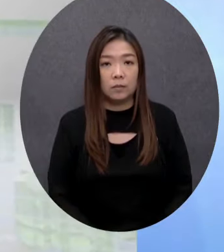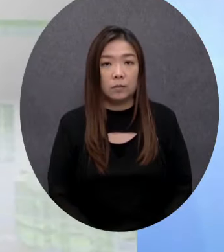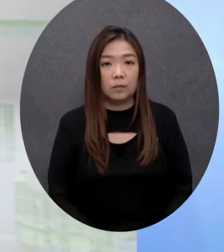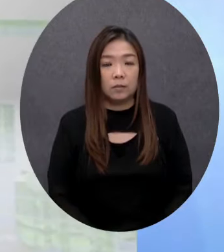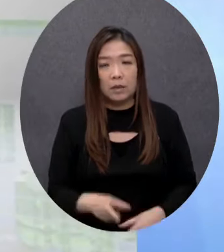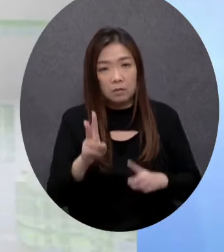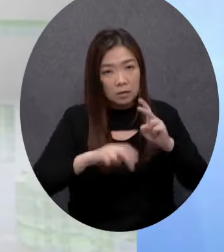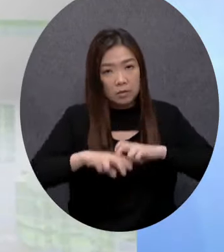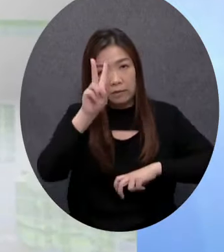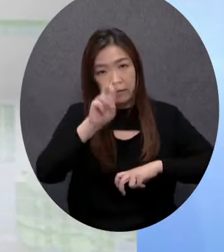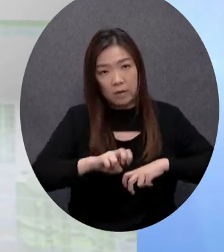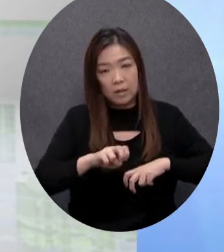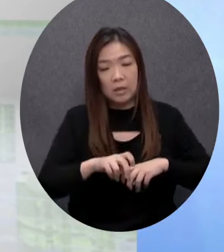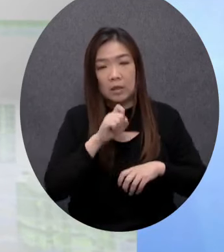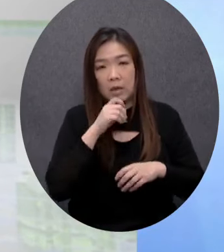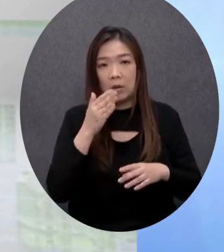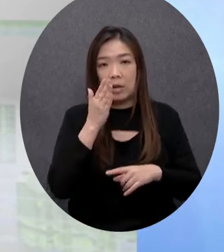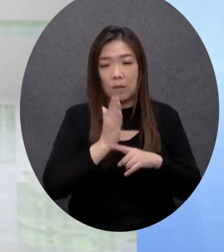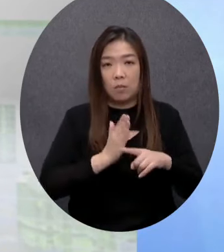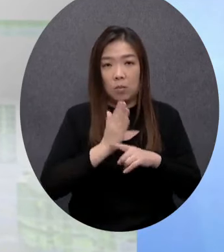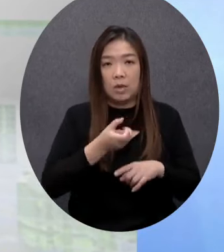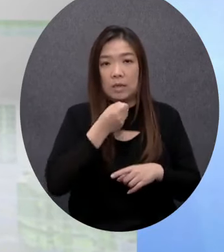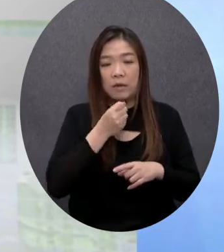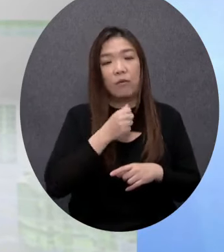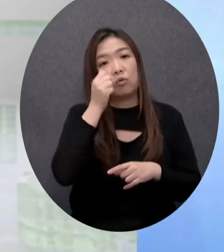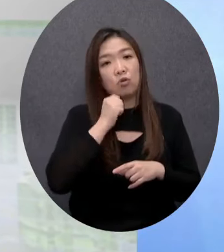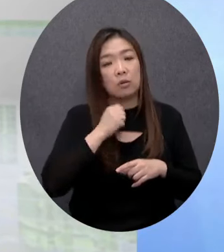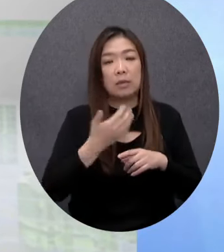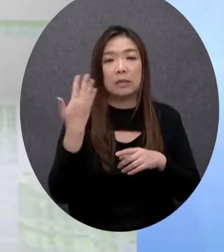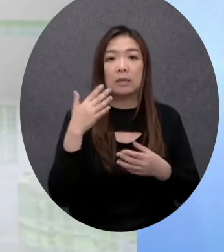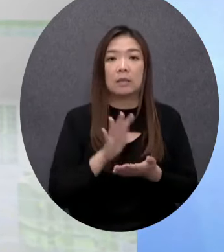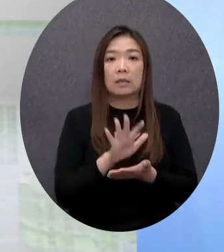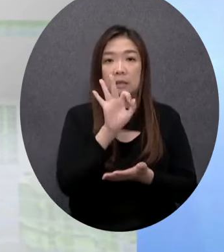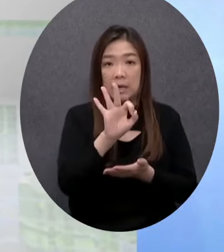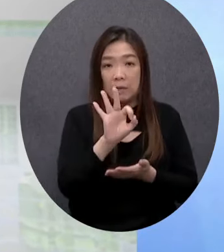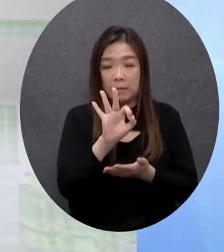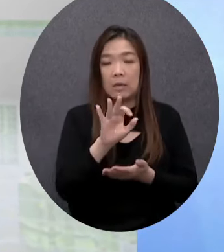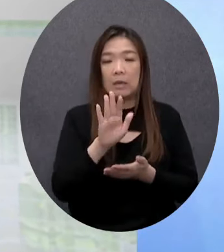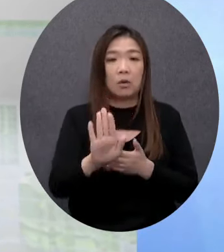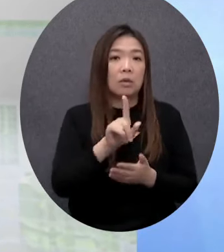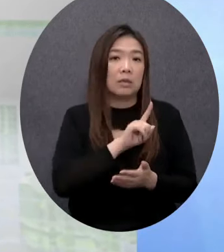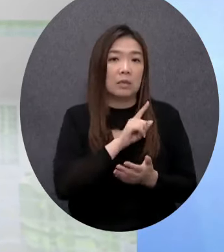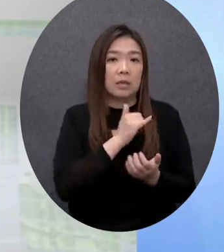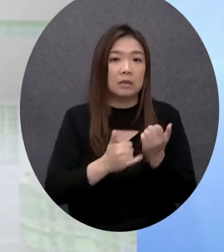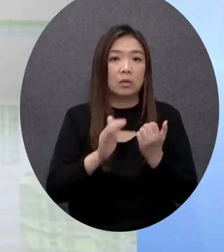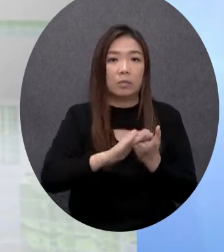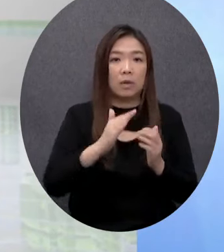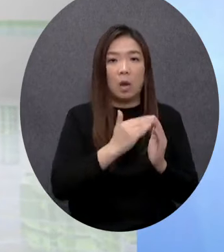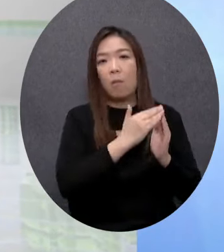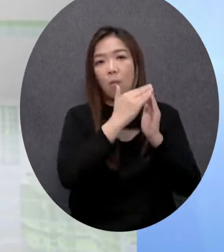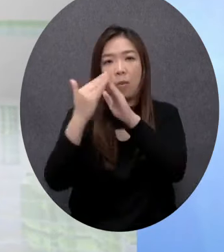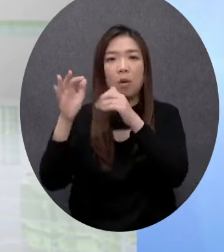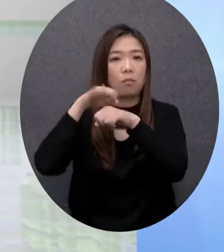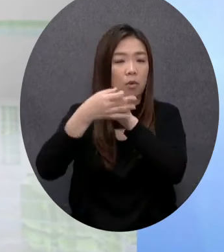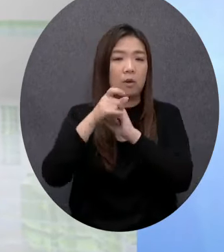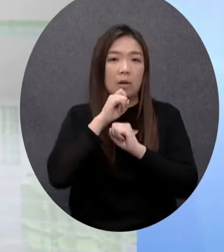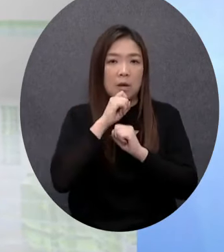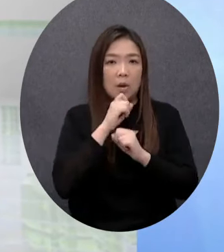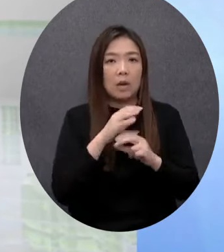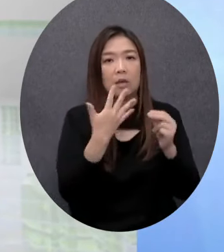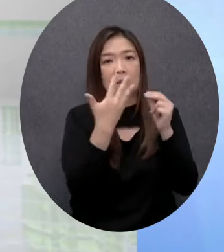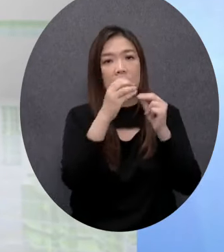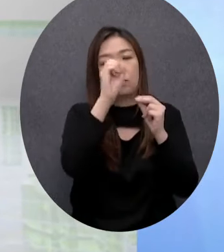調查發現，有接近一半受訪長者過去3年曾經有子女移居外地，有大約